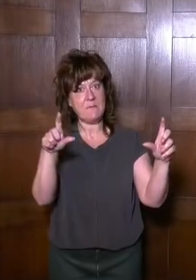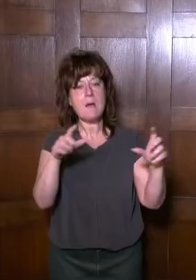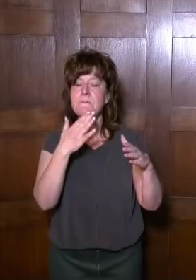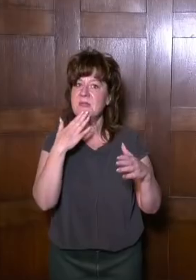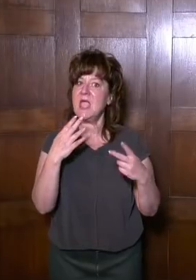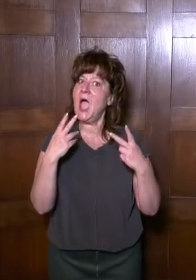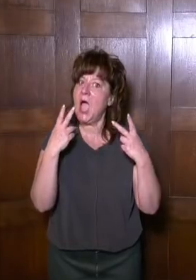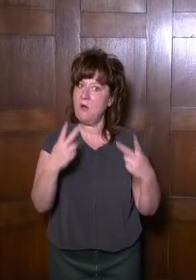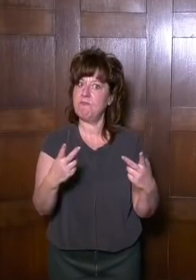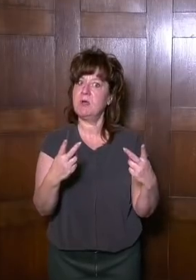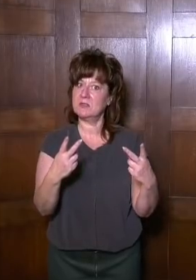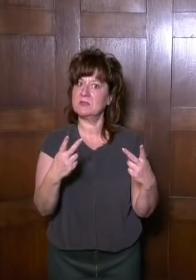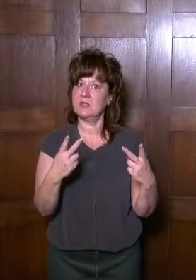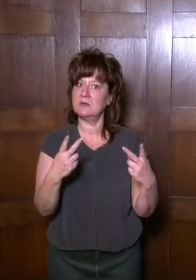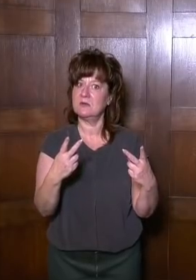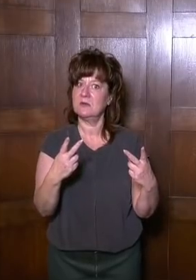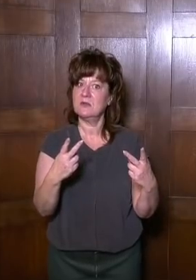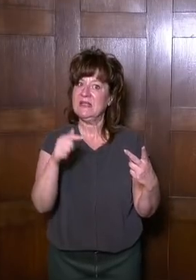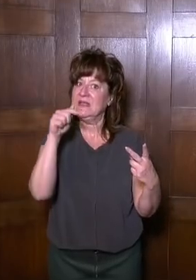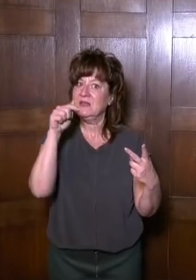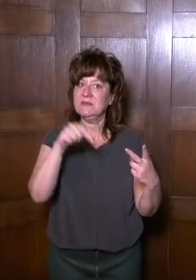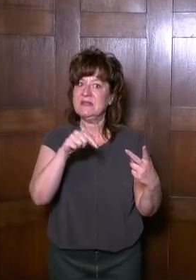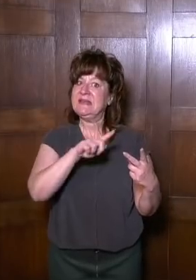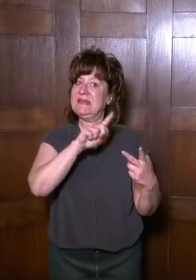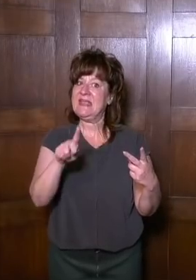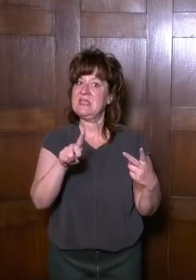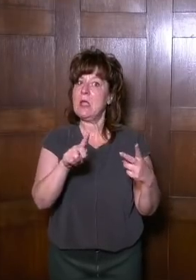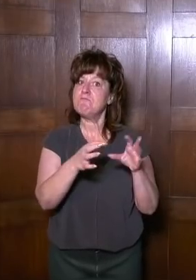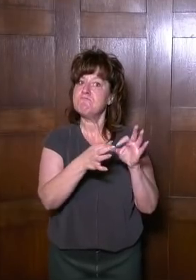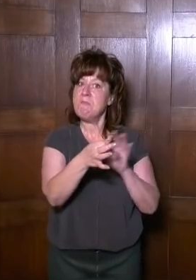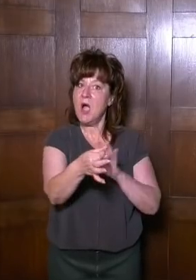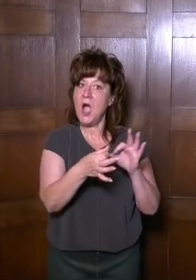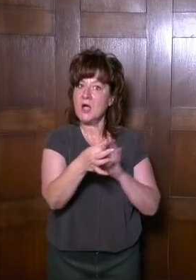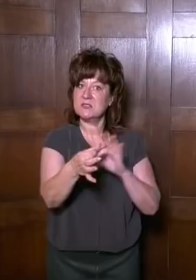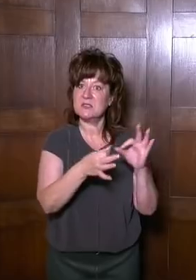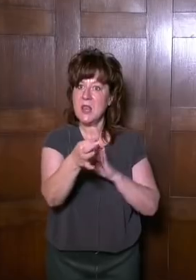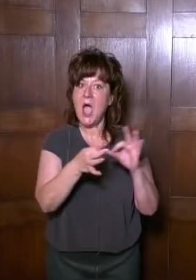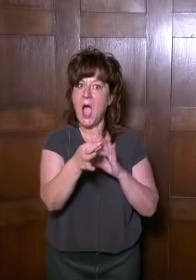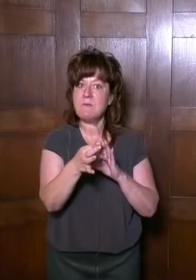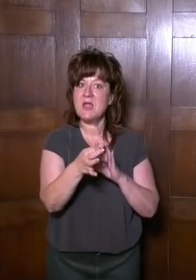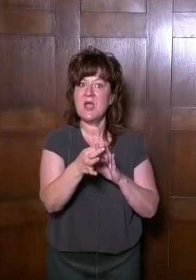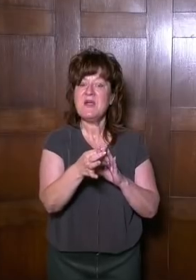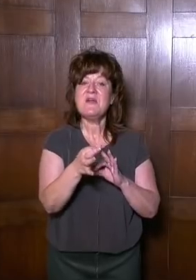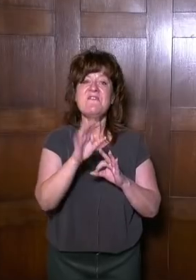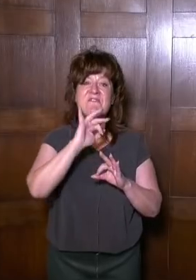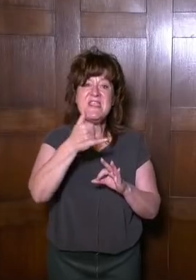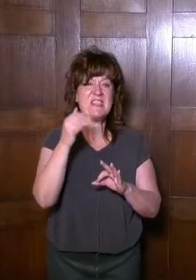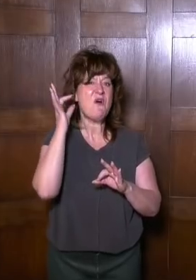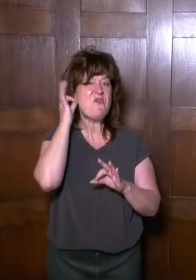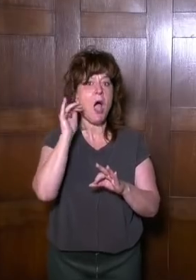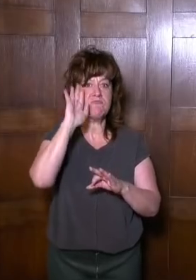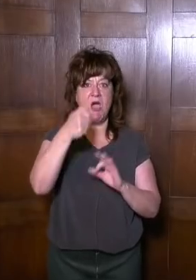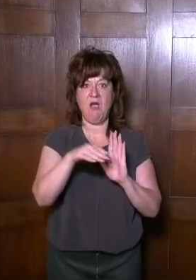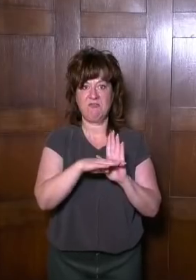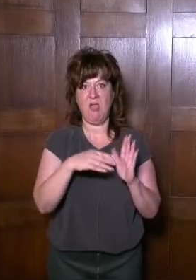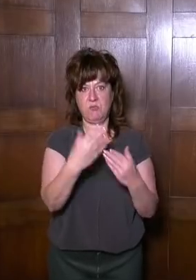wird, dass wir hier nicht Maßnahmen finden, die mittelbar Frauen wieder benachteiligen. Das heißt, hier muss man einfach